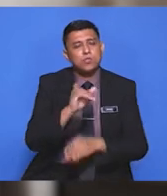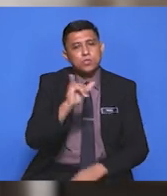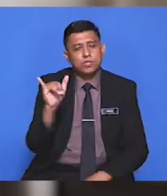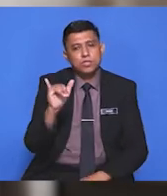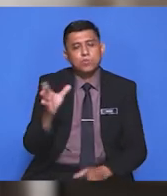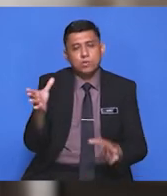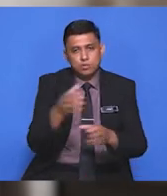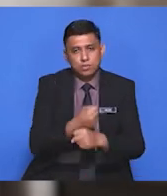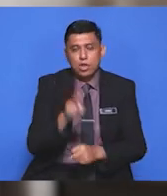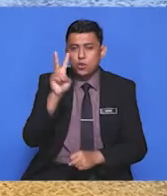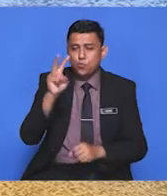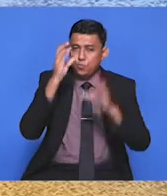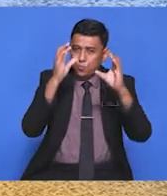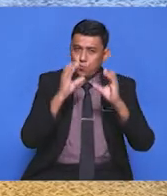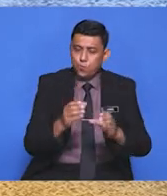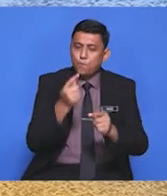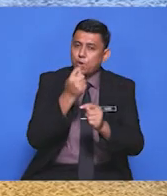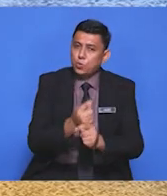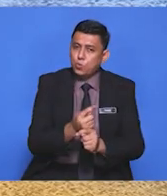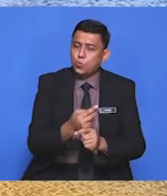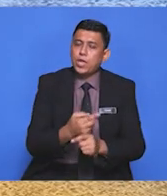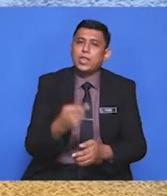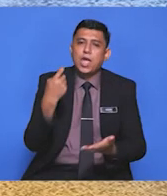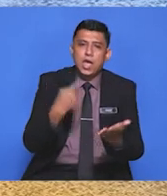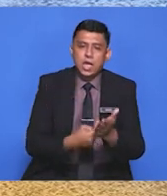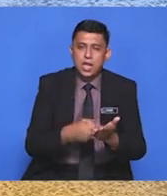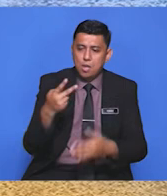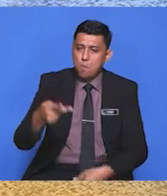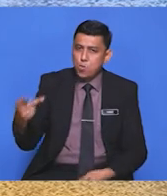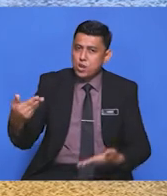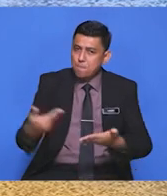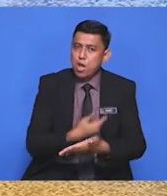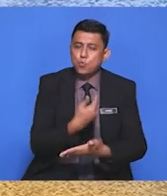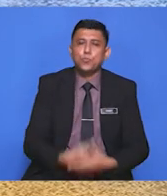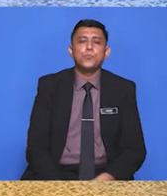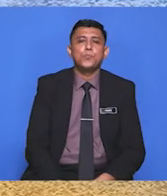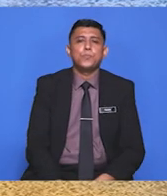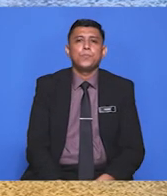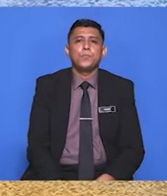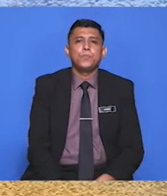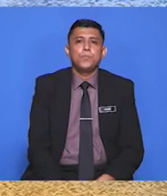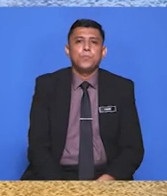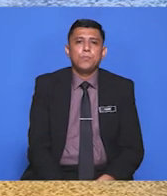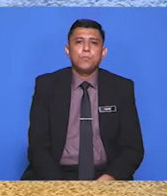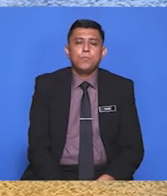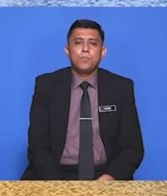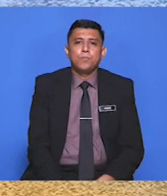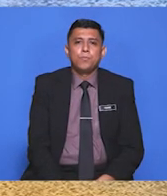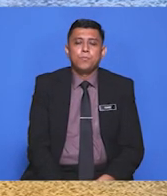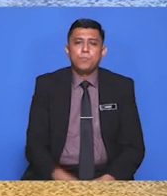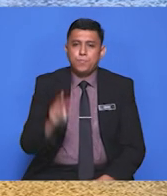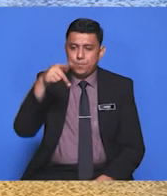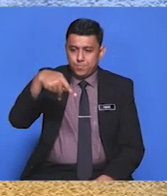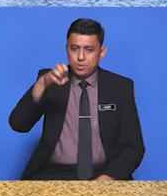terdapat 2 kaedah penentuan harga produk baru. Ini produk baru pula ya, iaitu penarahan